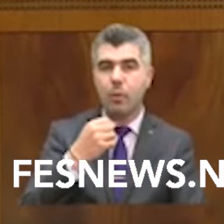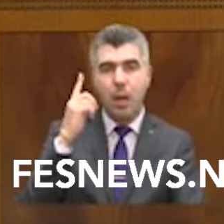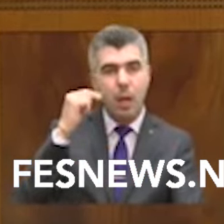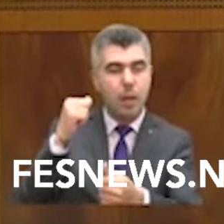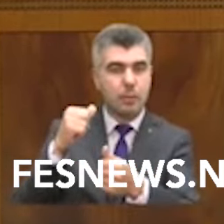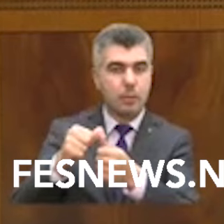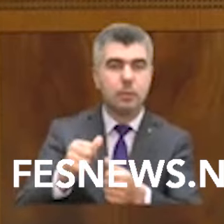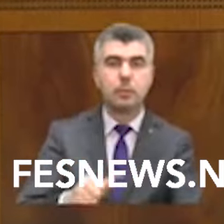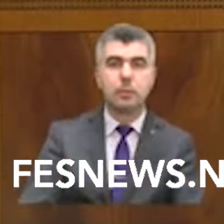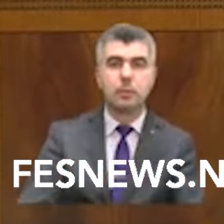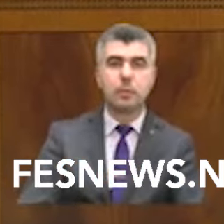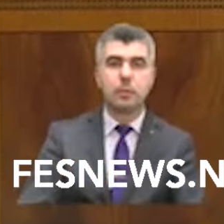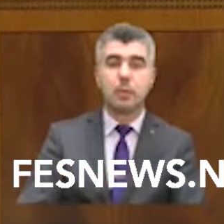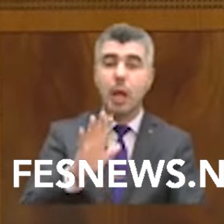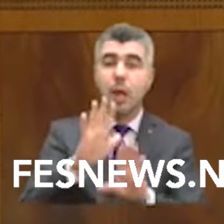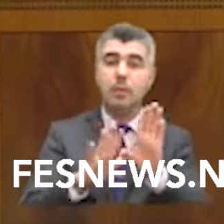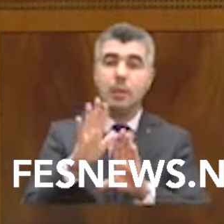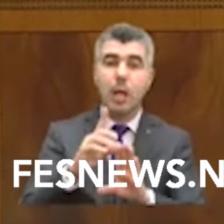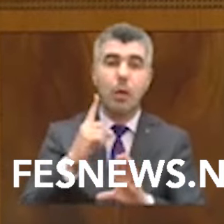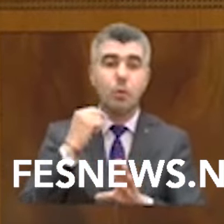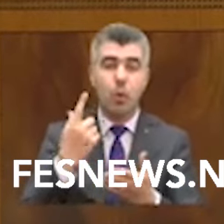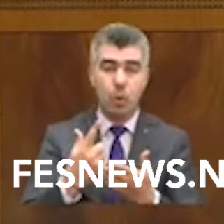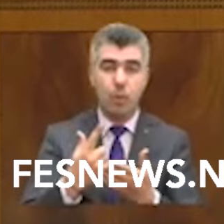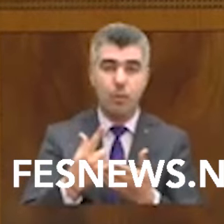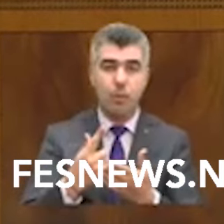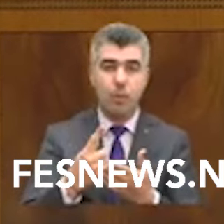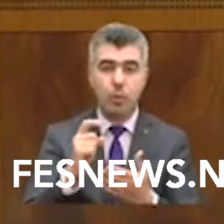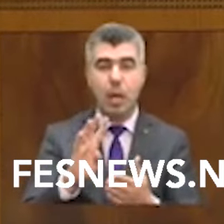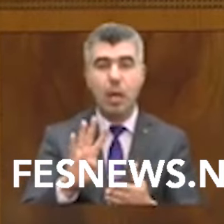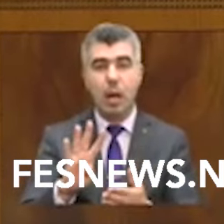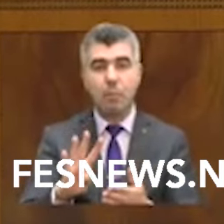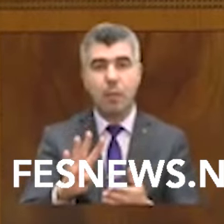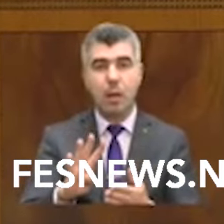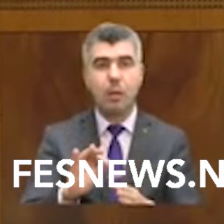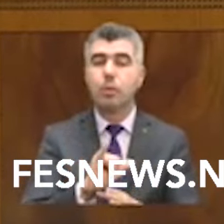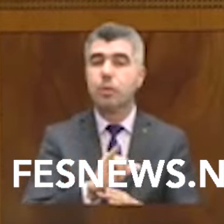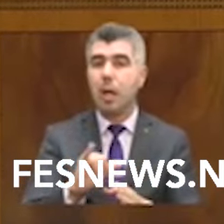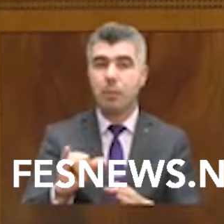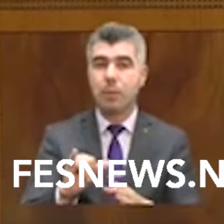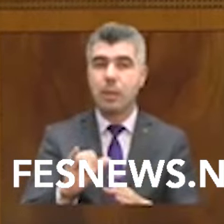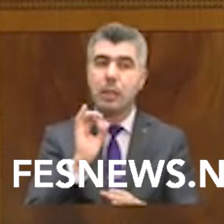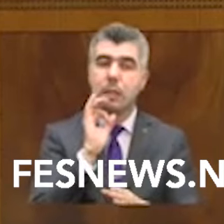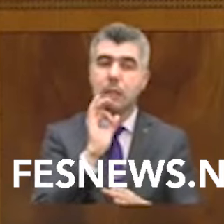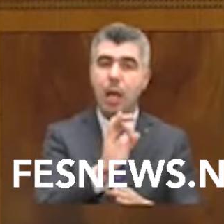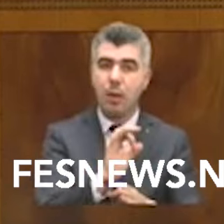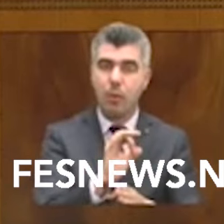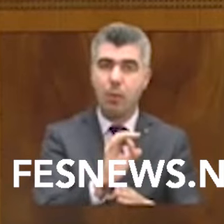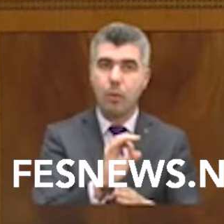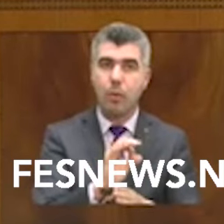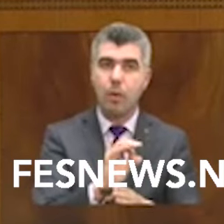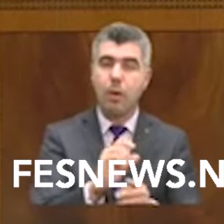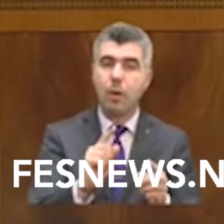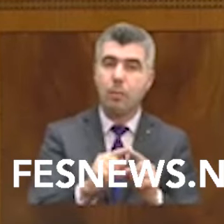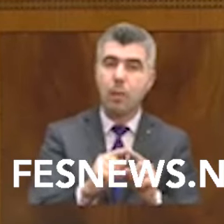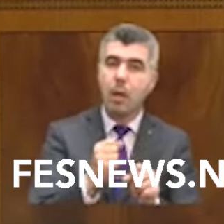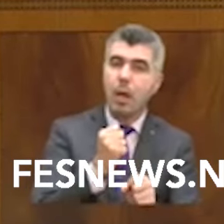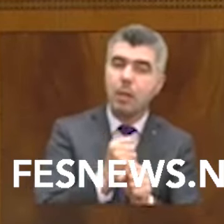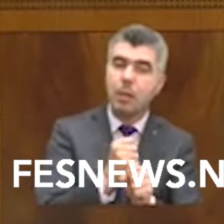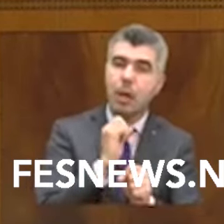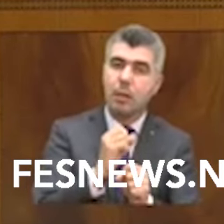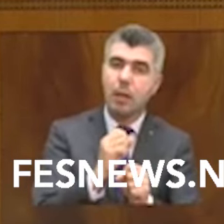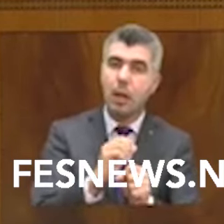راه 15 اليوم الاولى ديال افريل راكم ما خدمتوش، لان كان عندكم داك الشيء انترن، ماشي ما خدمتوش، كنتوا مشتغلين في